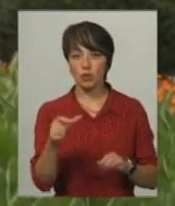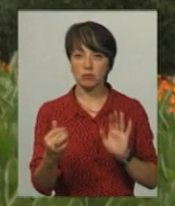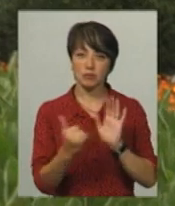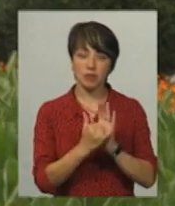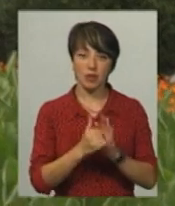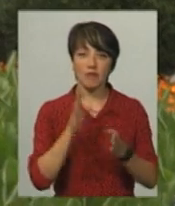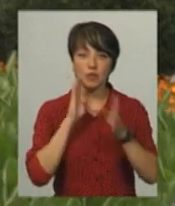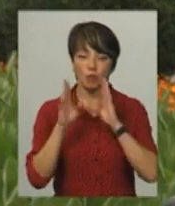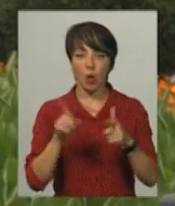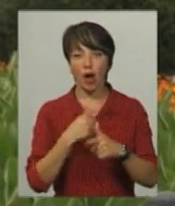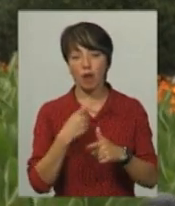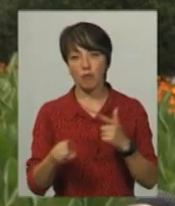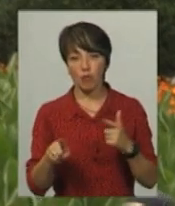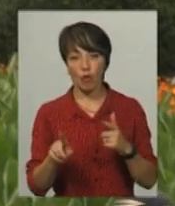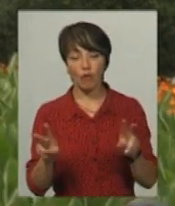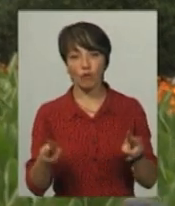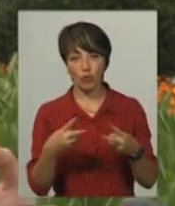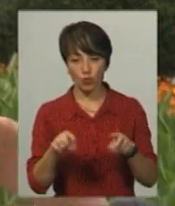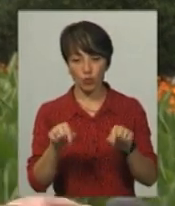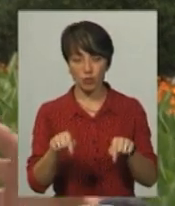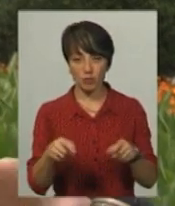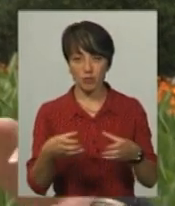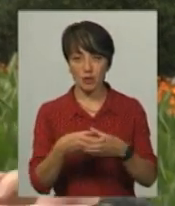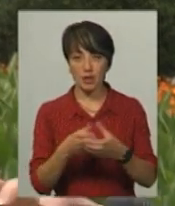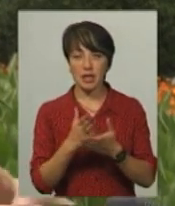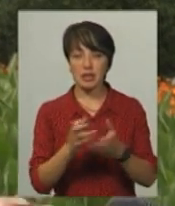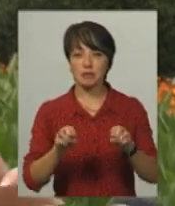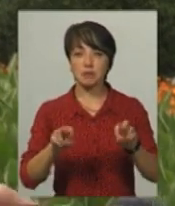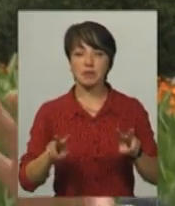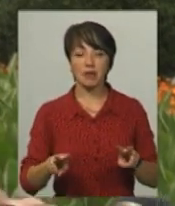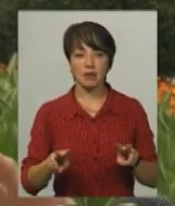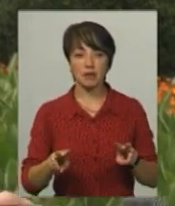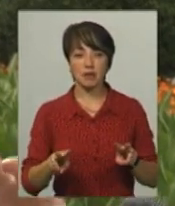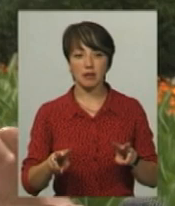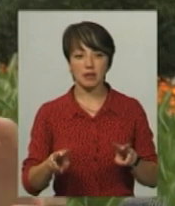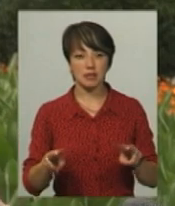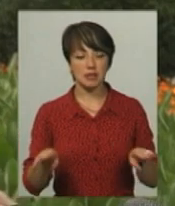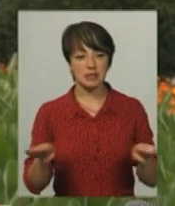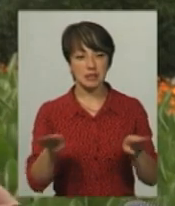Фейсбук. Або, до речі, в самому клубі анонімних авторів є навіть спеціальна така закрита